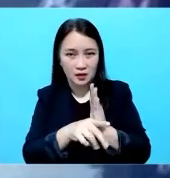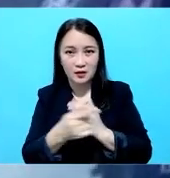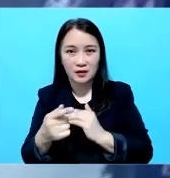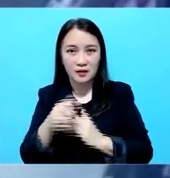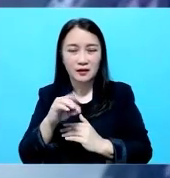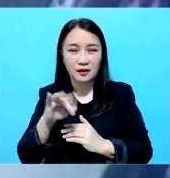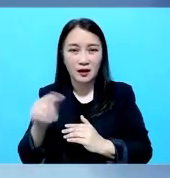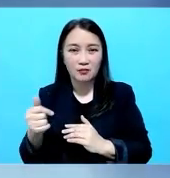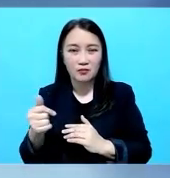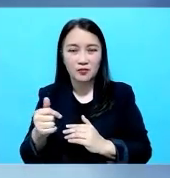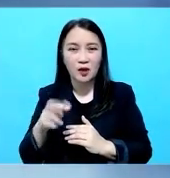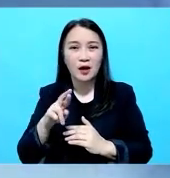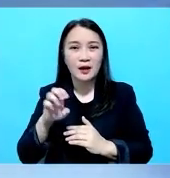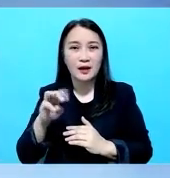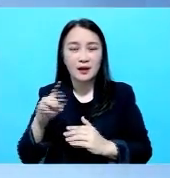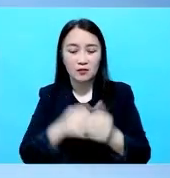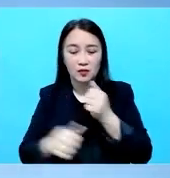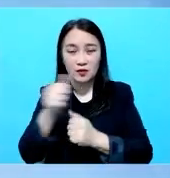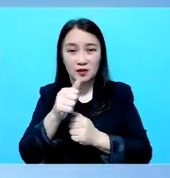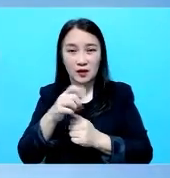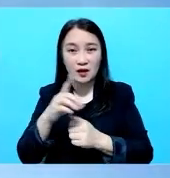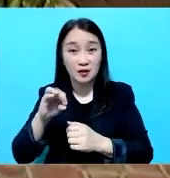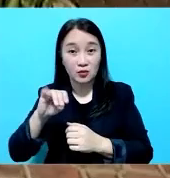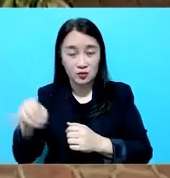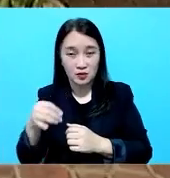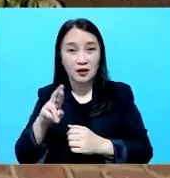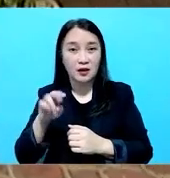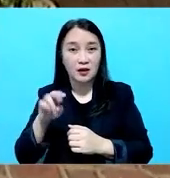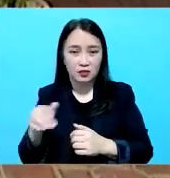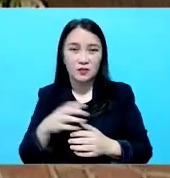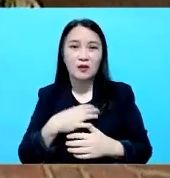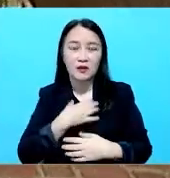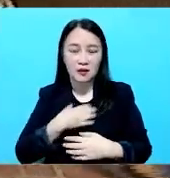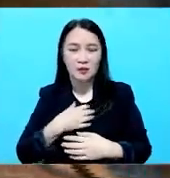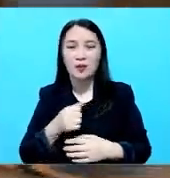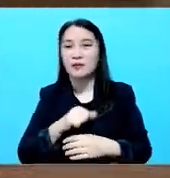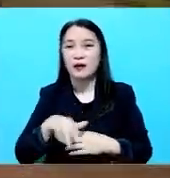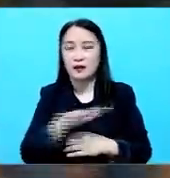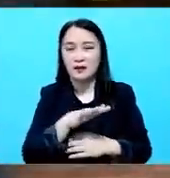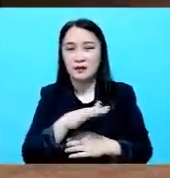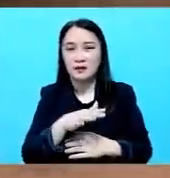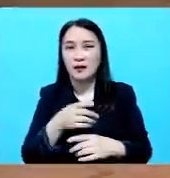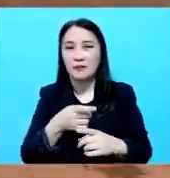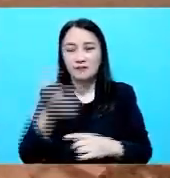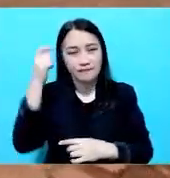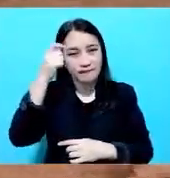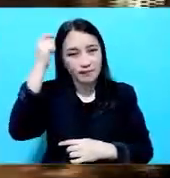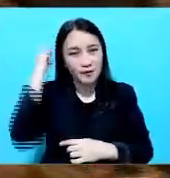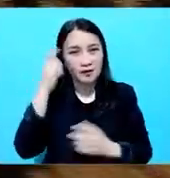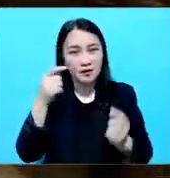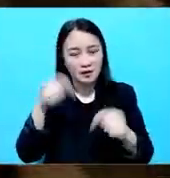Bukas nakatakdang isang pa ng NBI sa DOJ ang mga reklamo laban kay Teves. Maaalalang naantala ang pag-isampa ng kaso sa